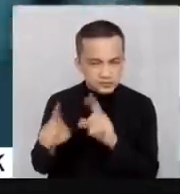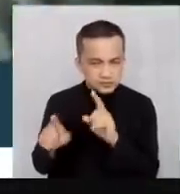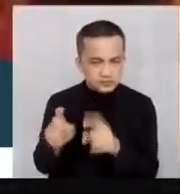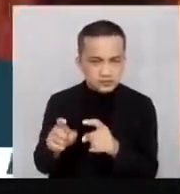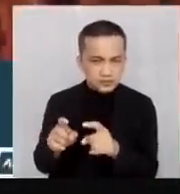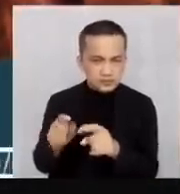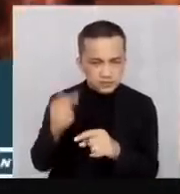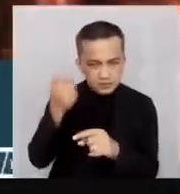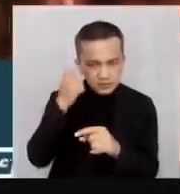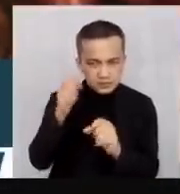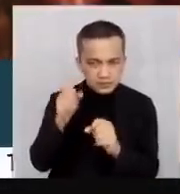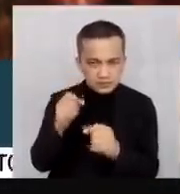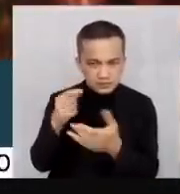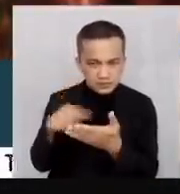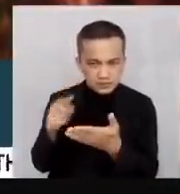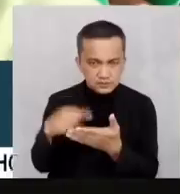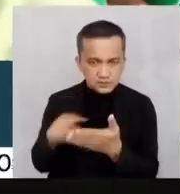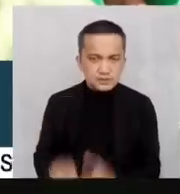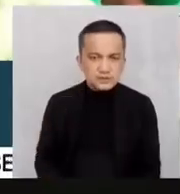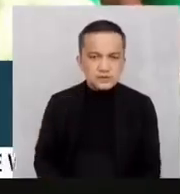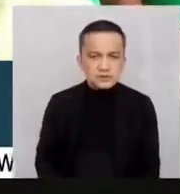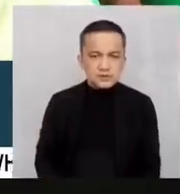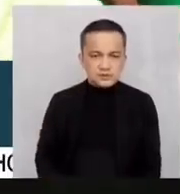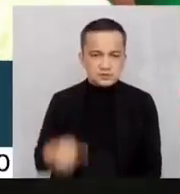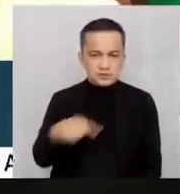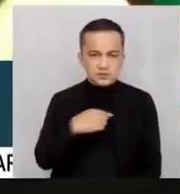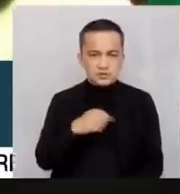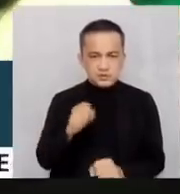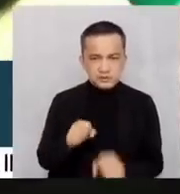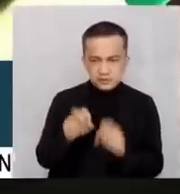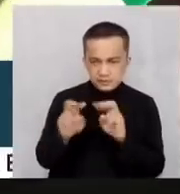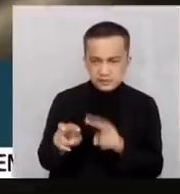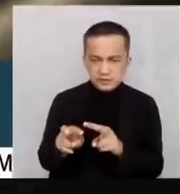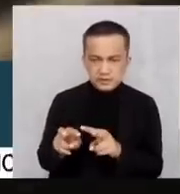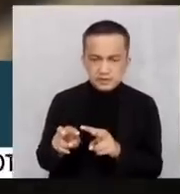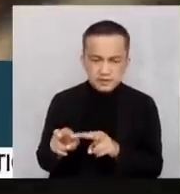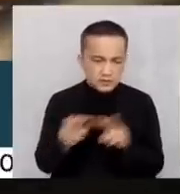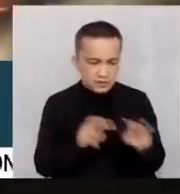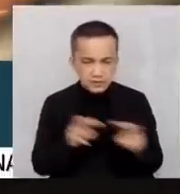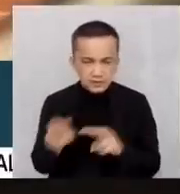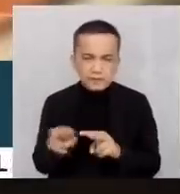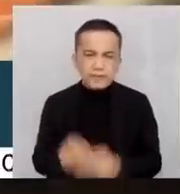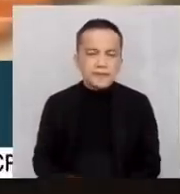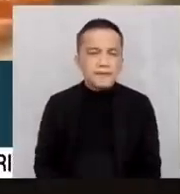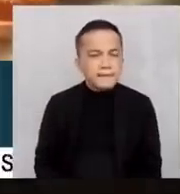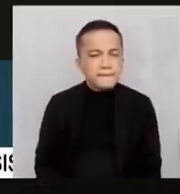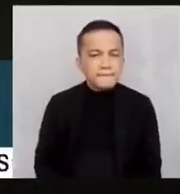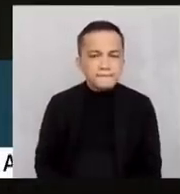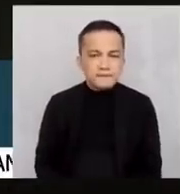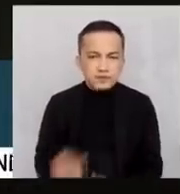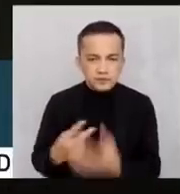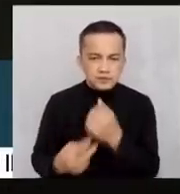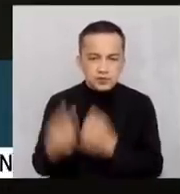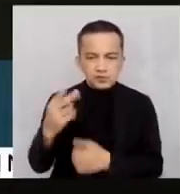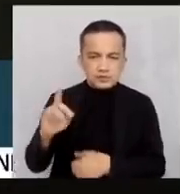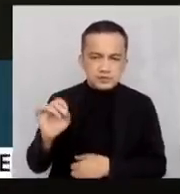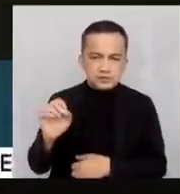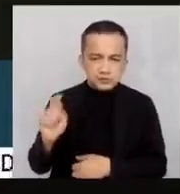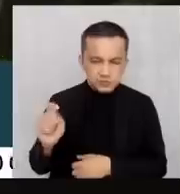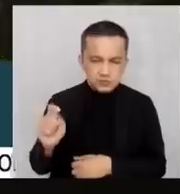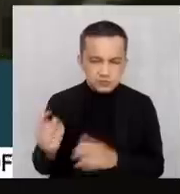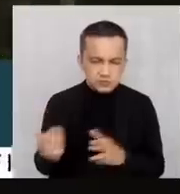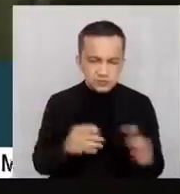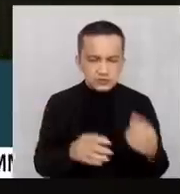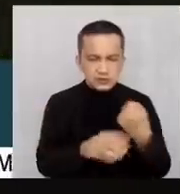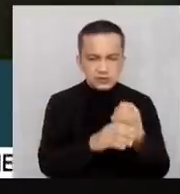and Accountability, so that we can see sides or positions of both the DOT and the